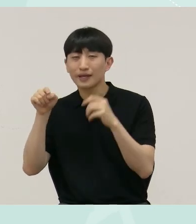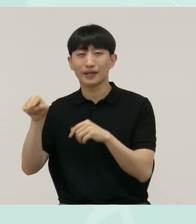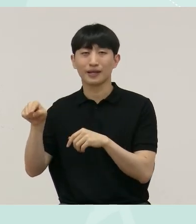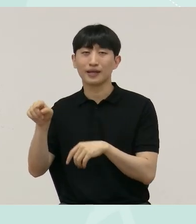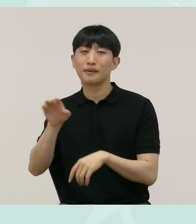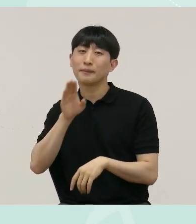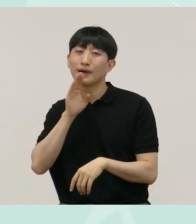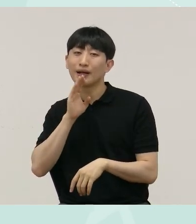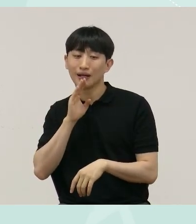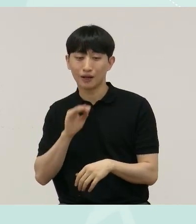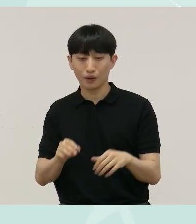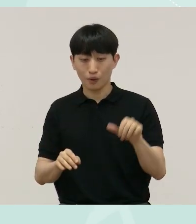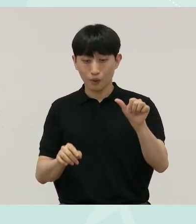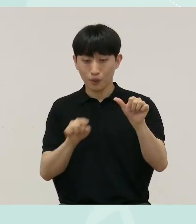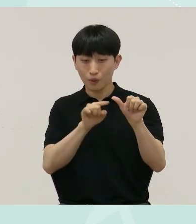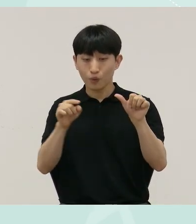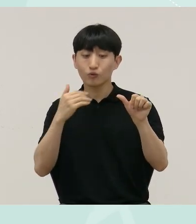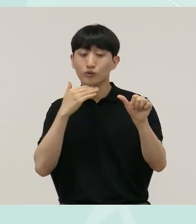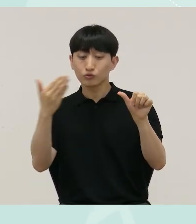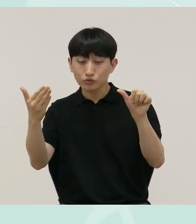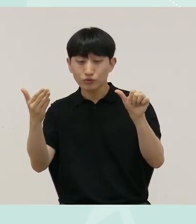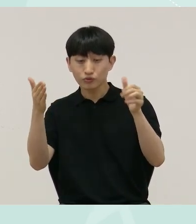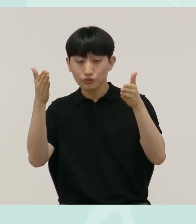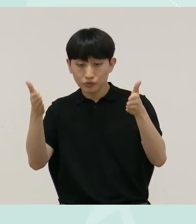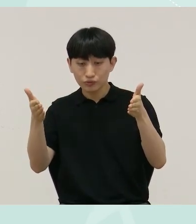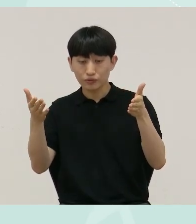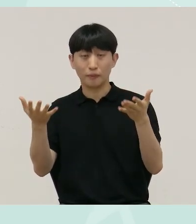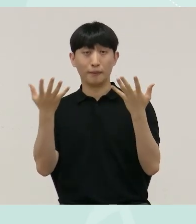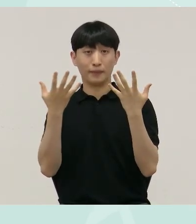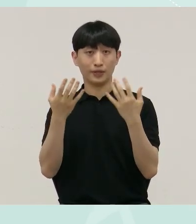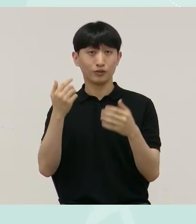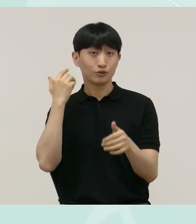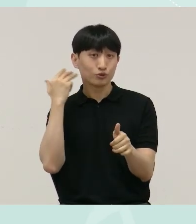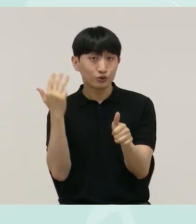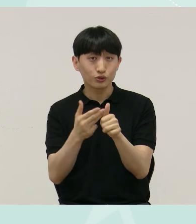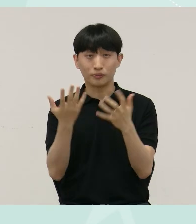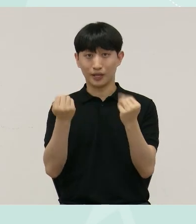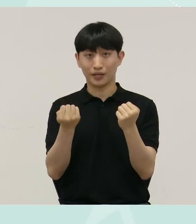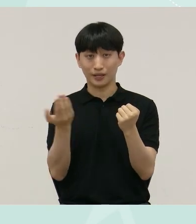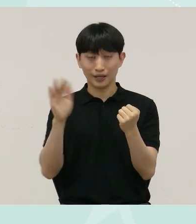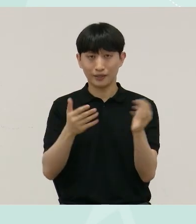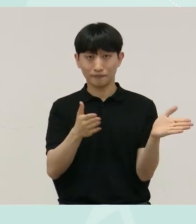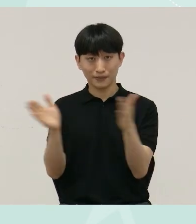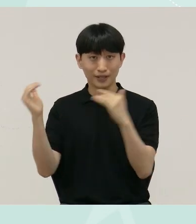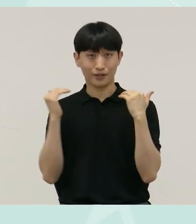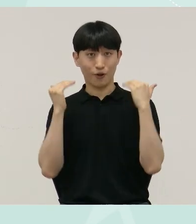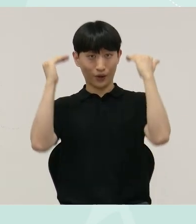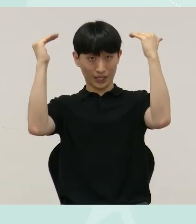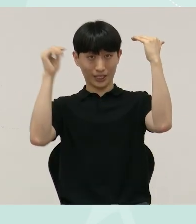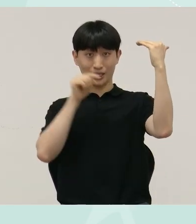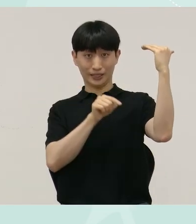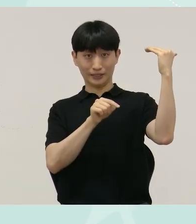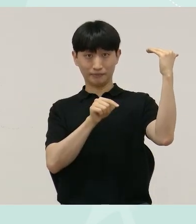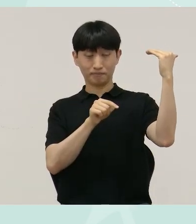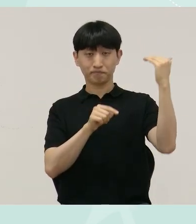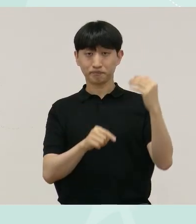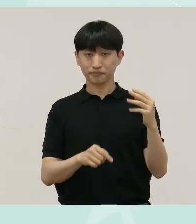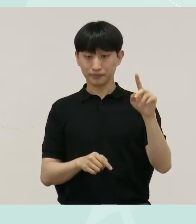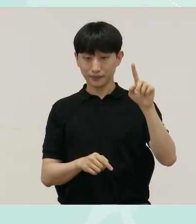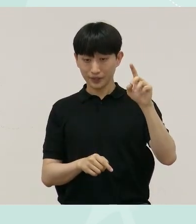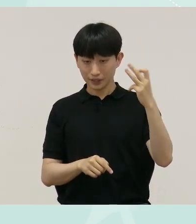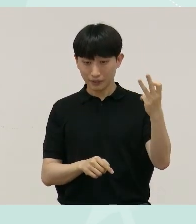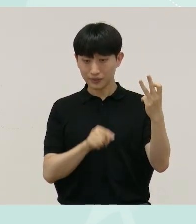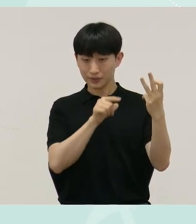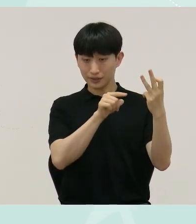5세부터 90대까지 비슷한 골고루게 분포를 하고 있습니다. 근데 이제 성인 환자만 살펴봤을 때 성인 환자의